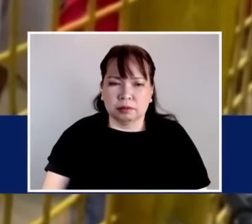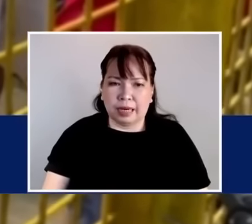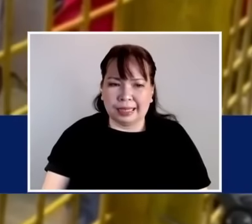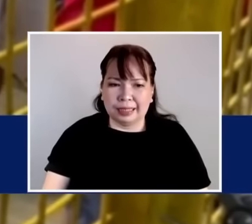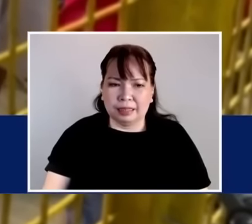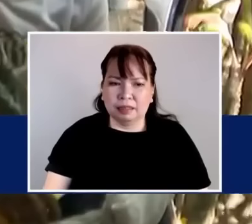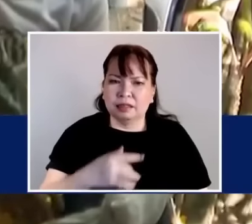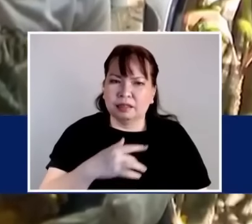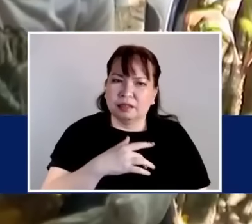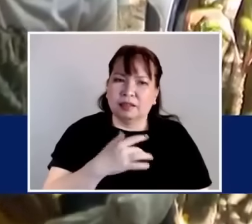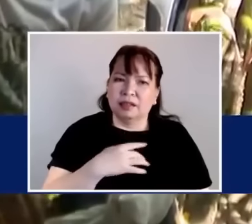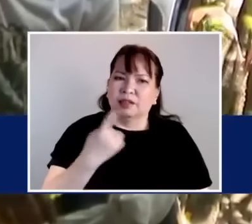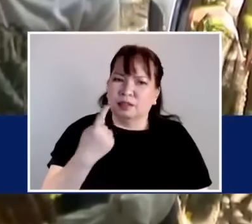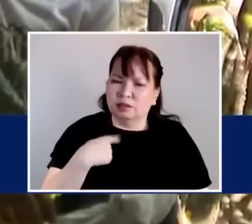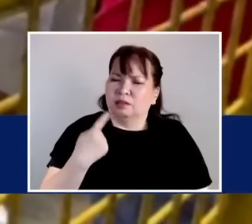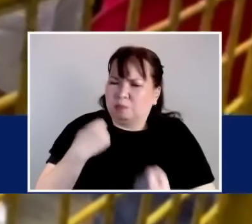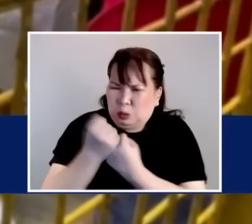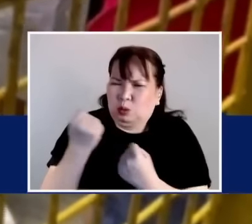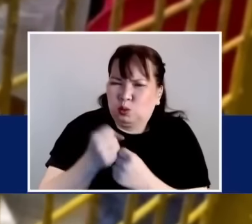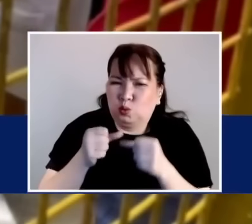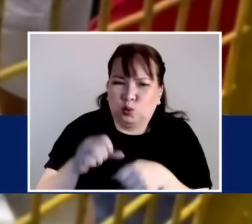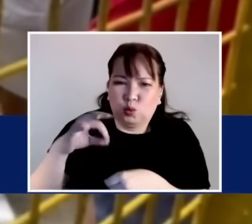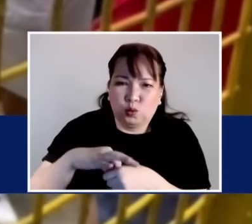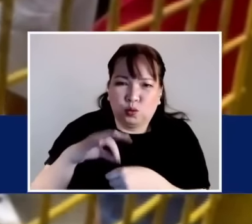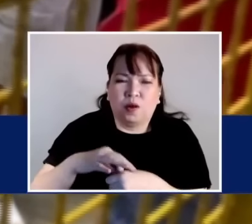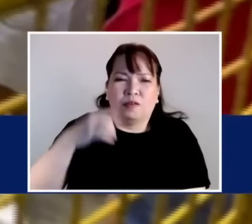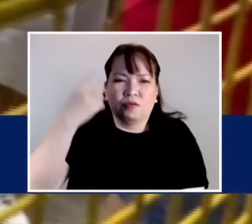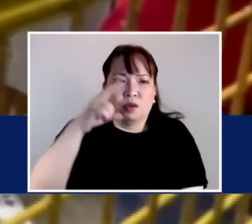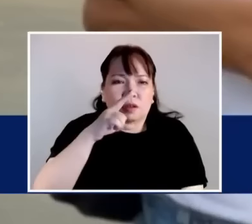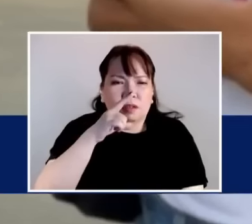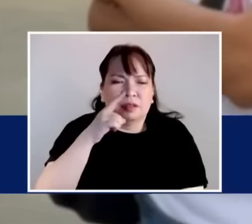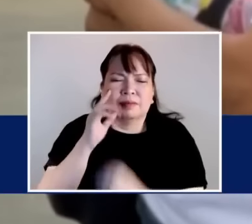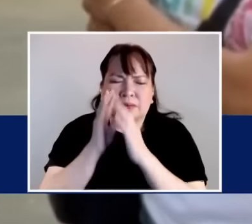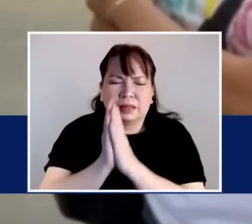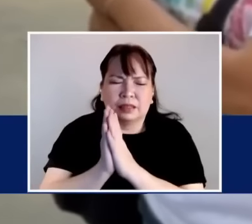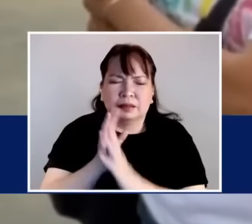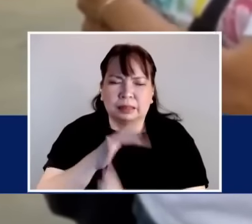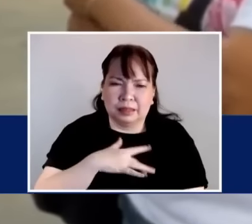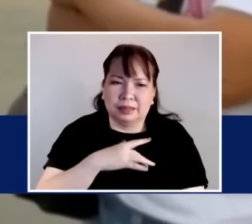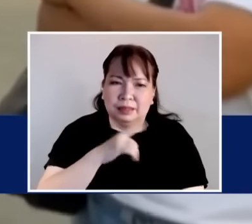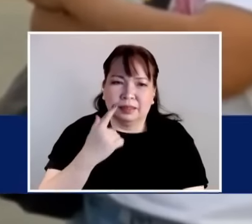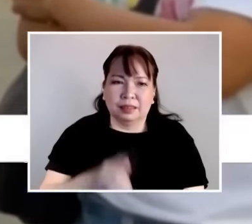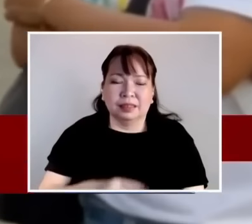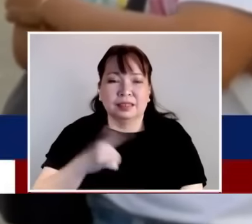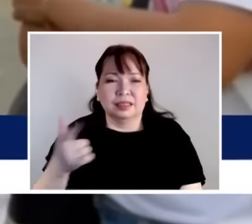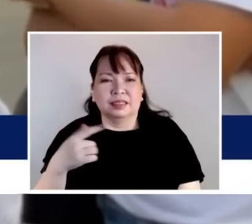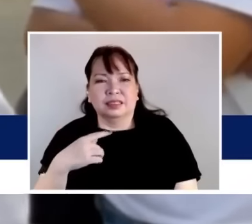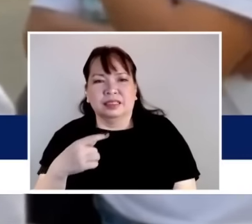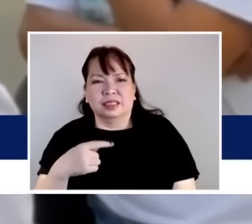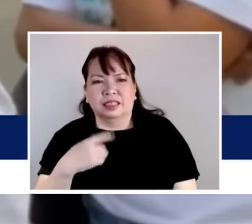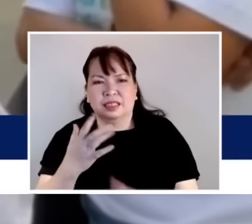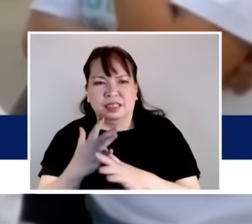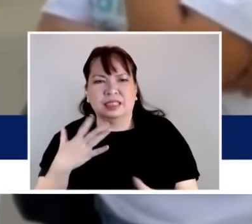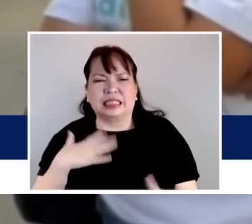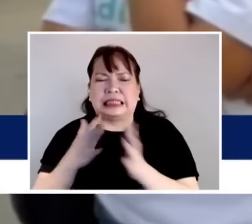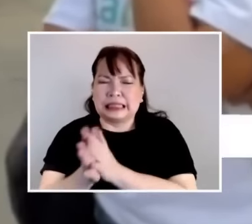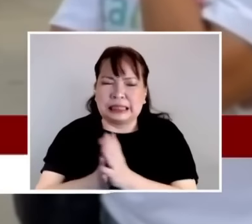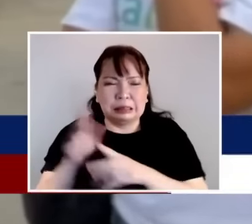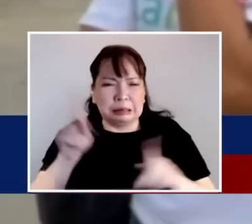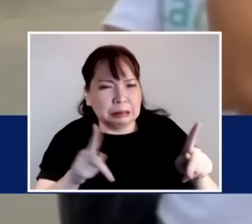Parang kay Lenny lang itong ginagawa namin. Yata lumabas para kay Lenny. Ito, itong halala na ito, pinananabikan ng